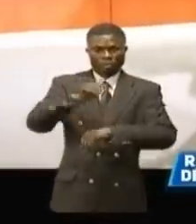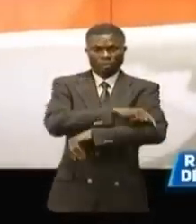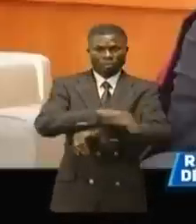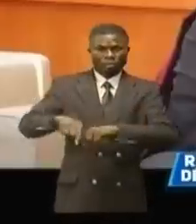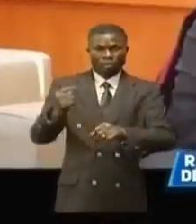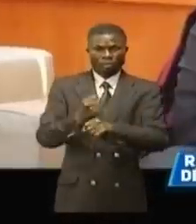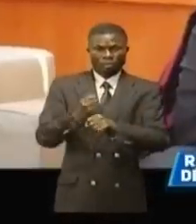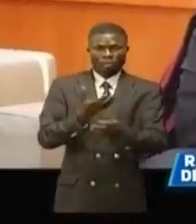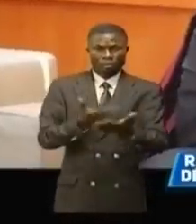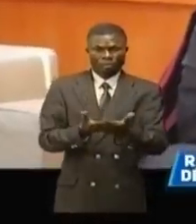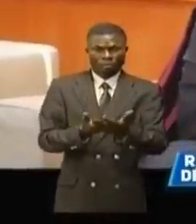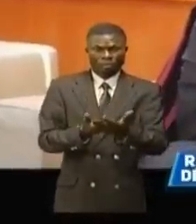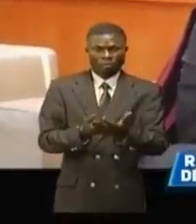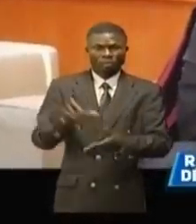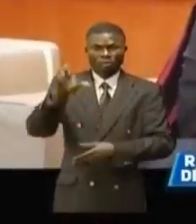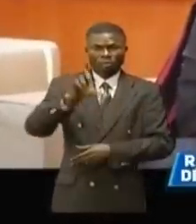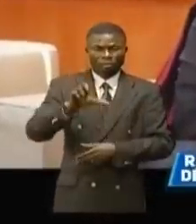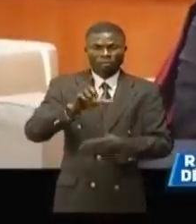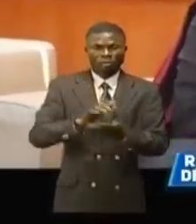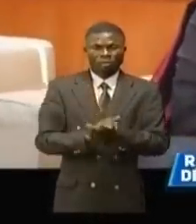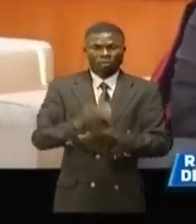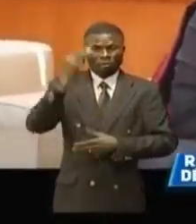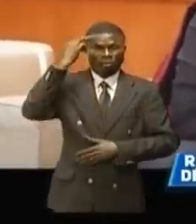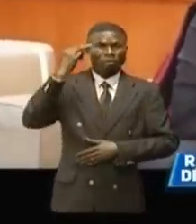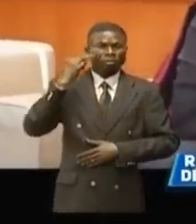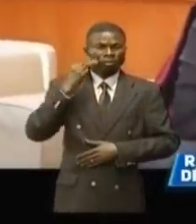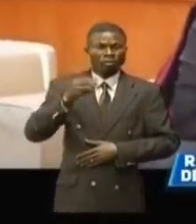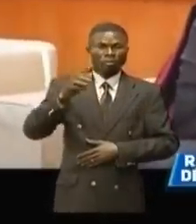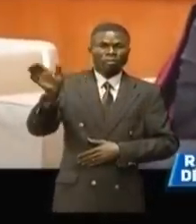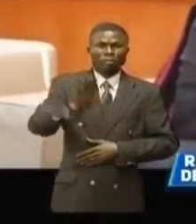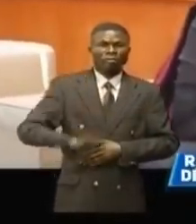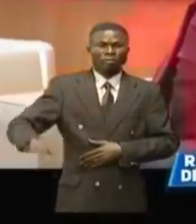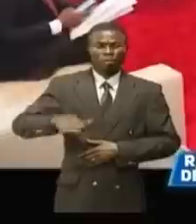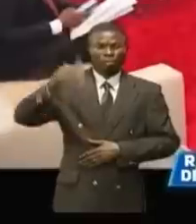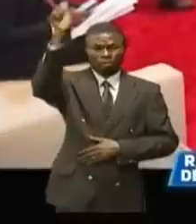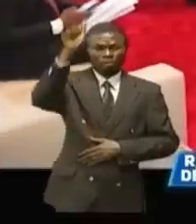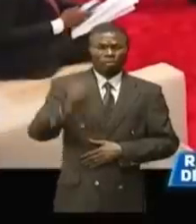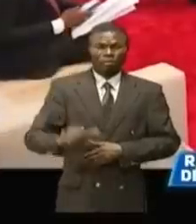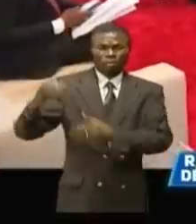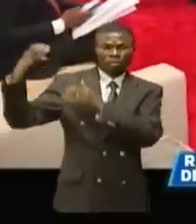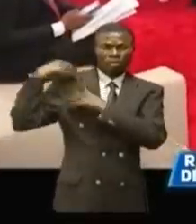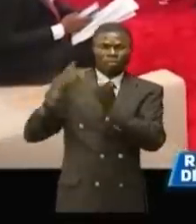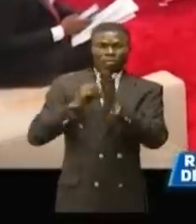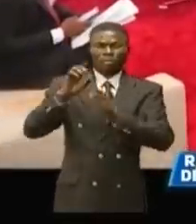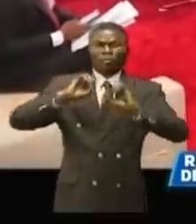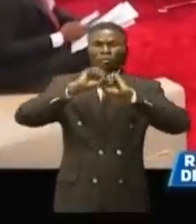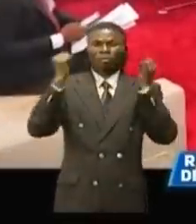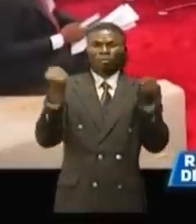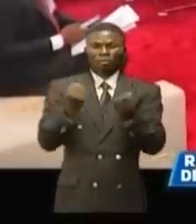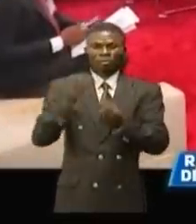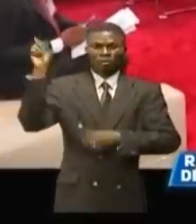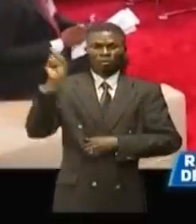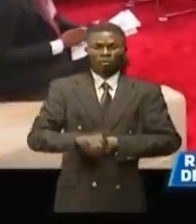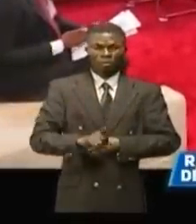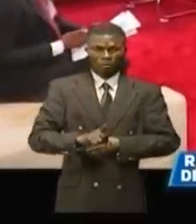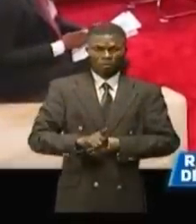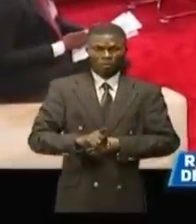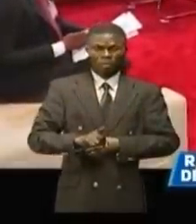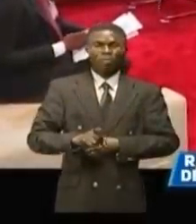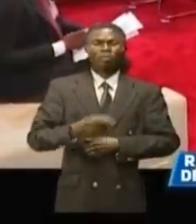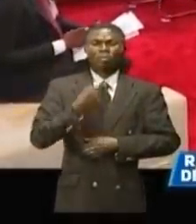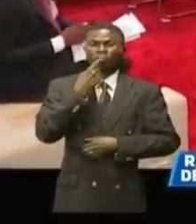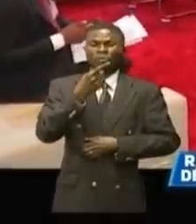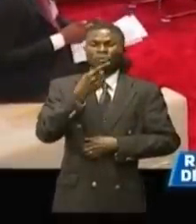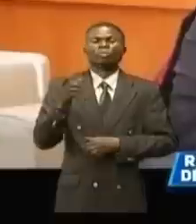de travail Lindi Wezulu, ministre sud-africaine en charge du développement social, venue présenter ses